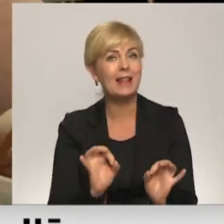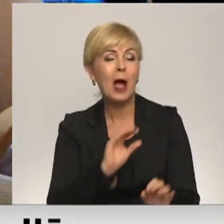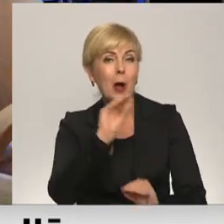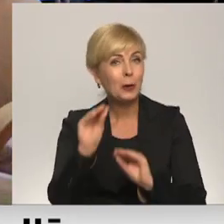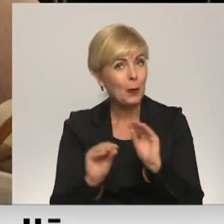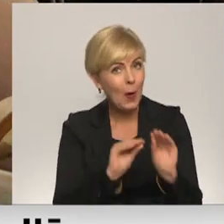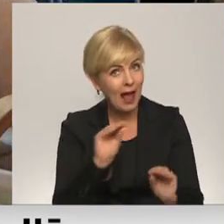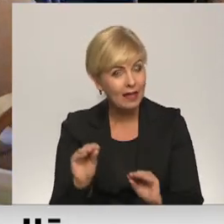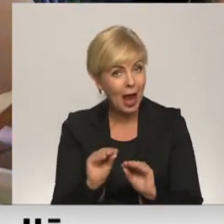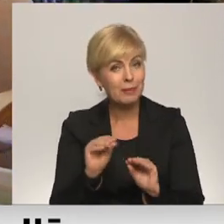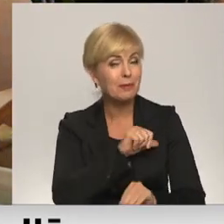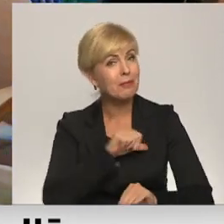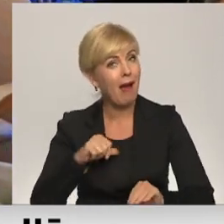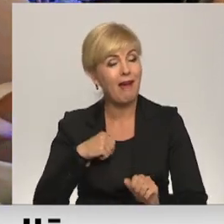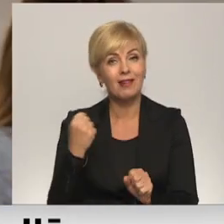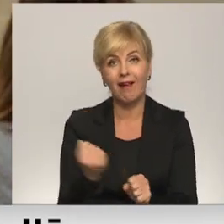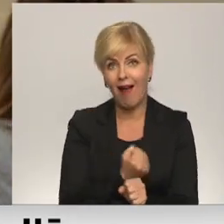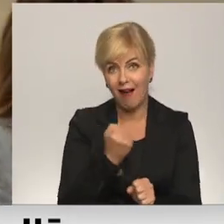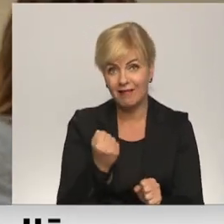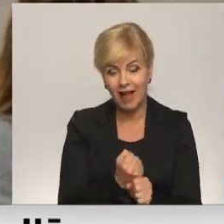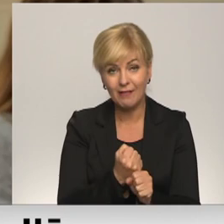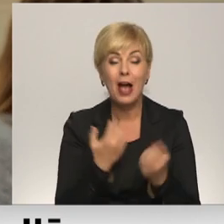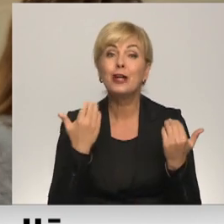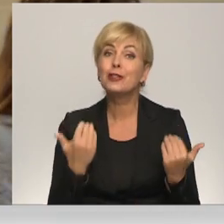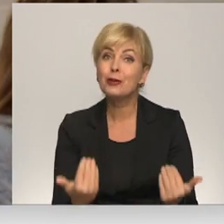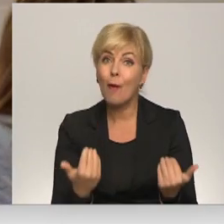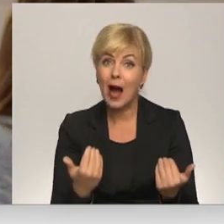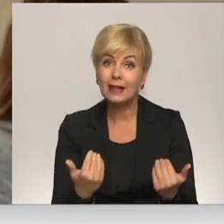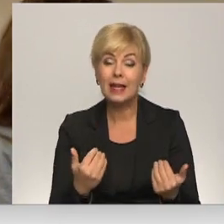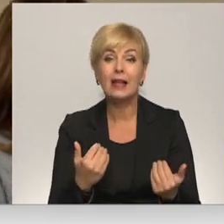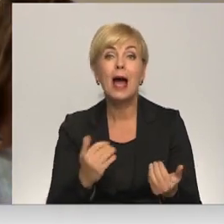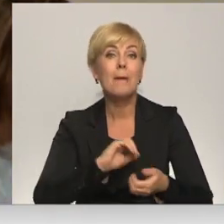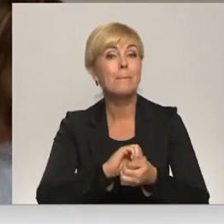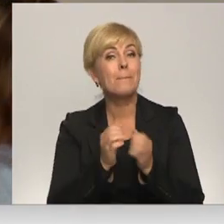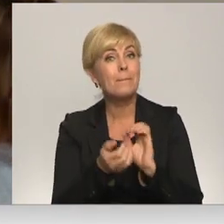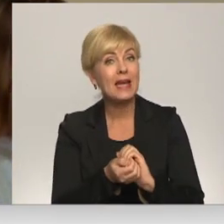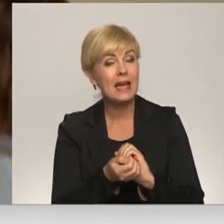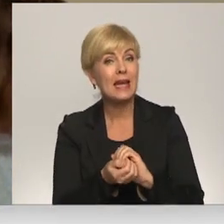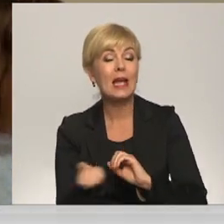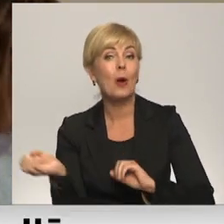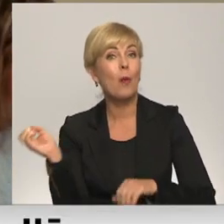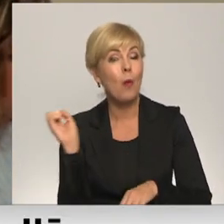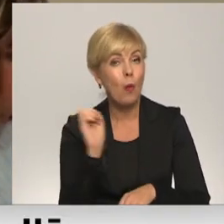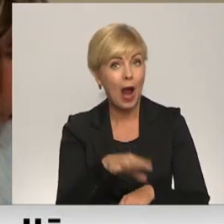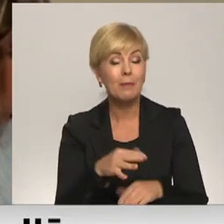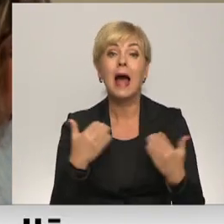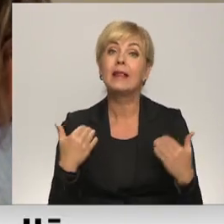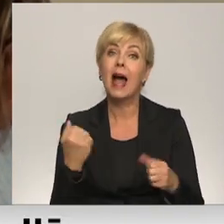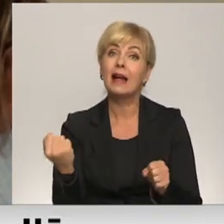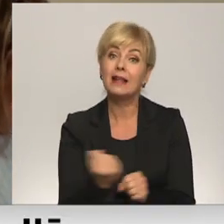rotājumus jāgatavo pašiem. Šodien mēs pikojām ar bumbiem, un tagad es